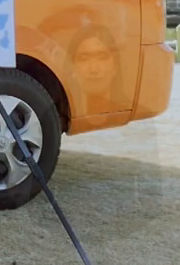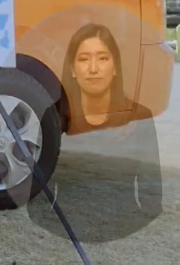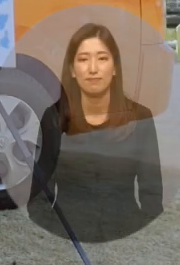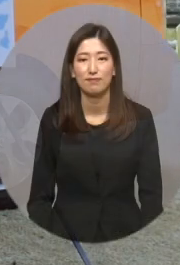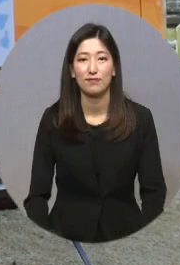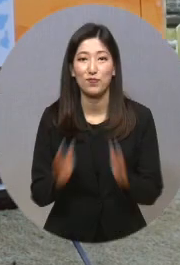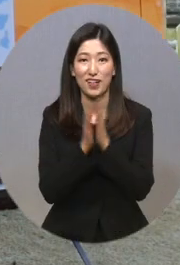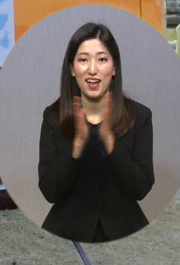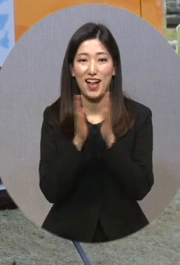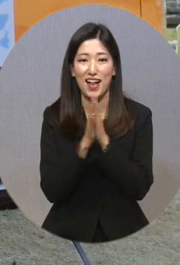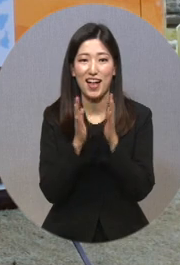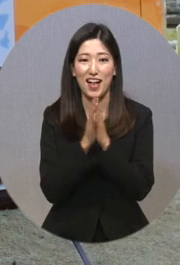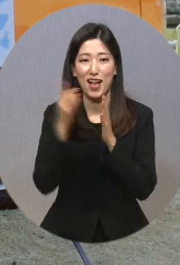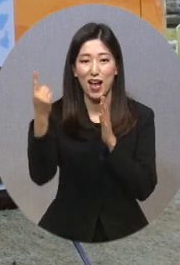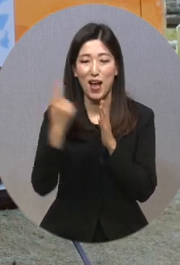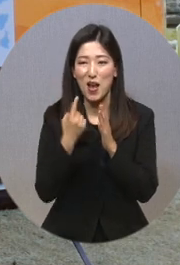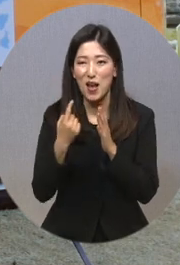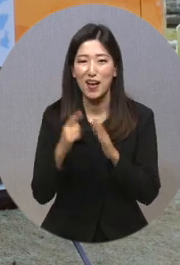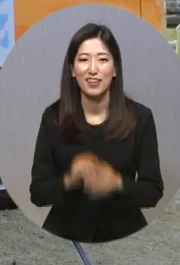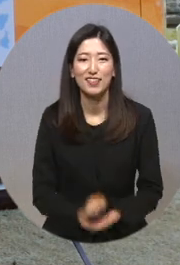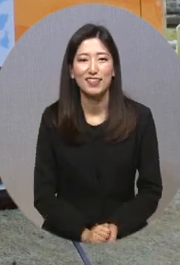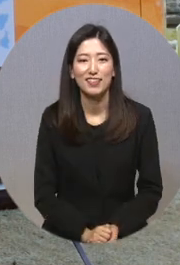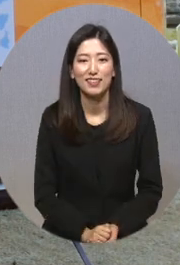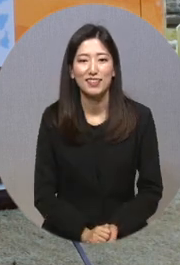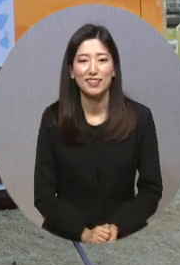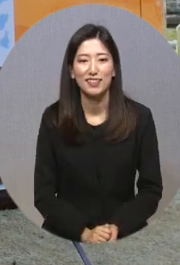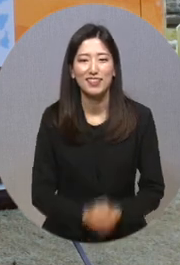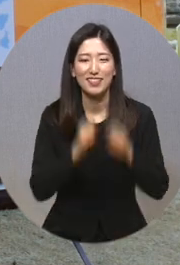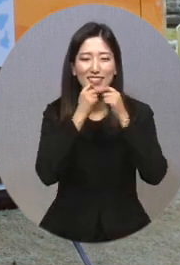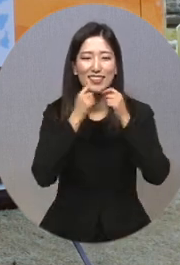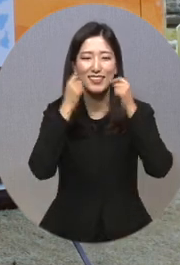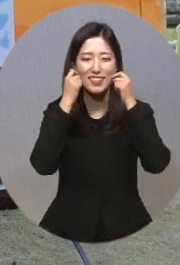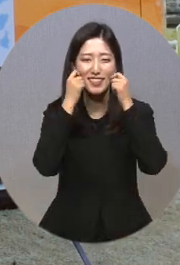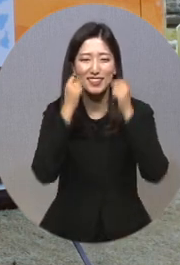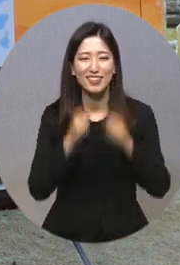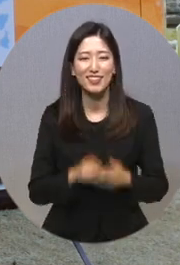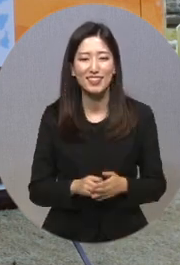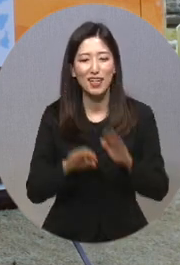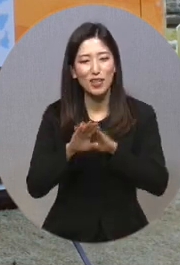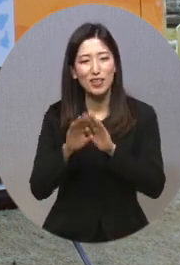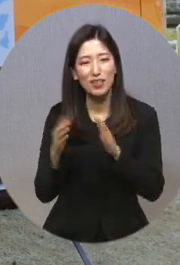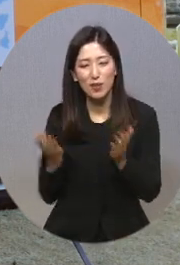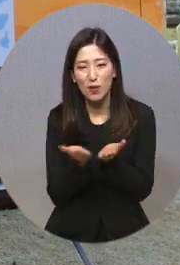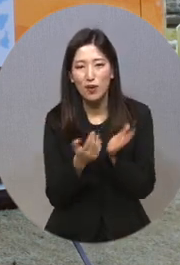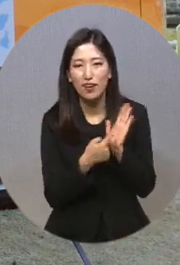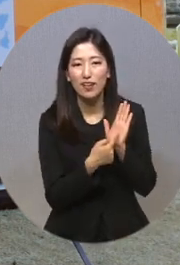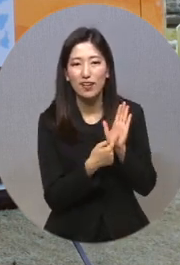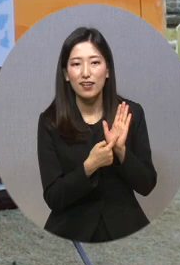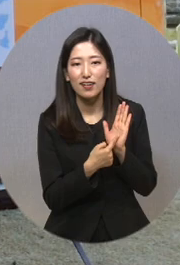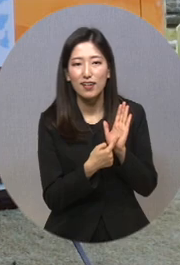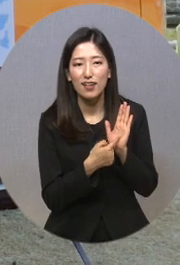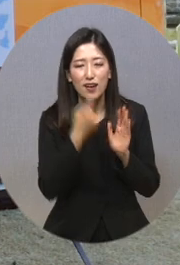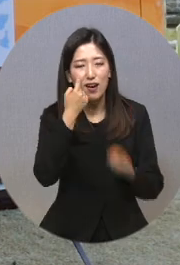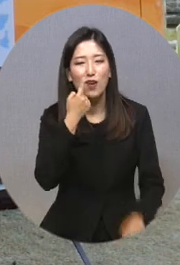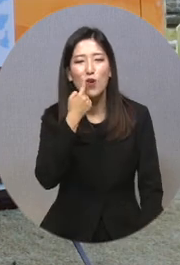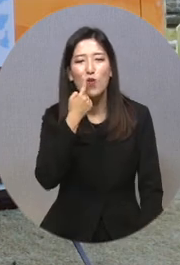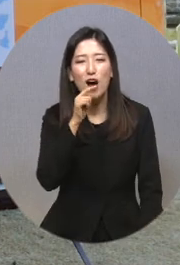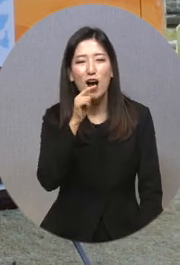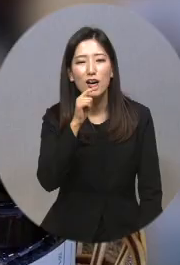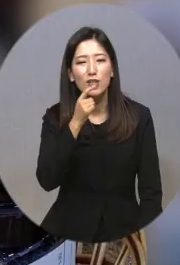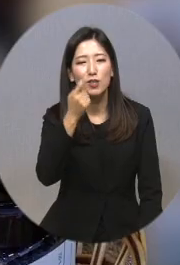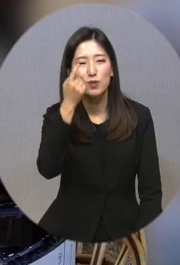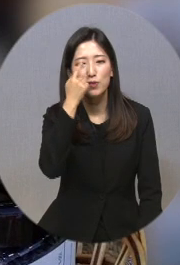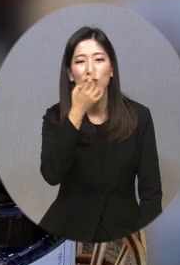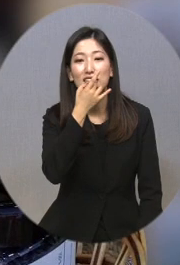어서오세요. 황금 대표님. 화난 미소의 대표님. 손에 들고 나온 게 이게 뭔가요? 아, 이건 황금 눈살 누룽지